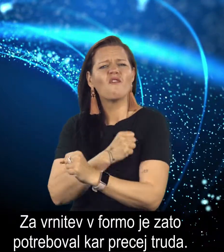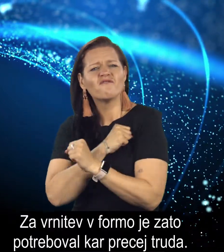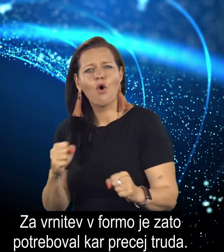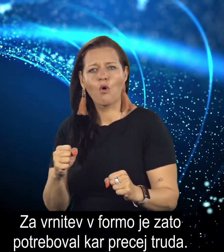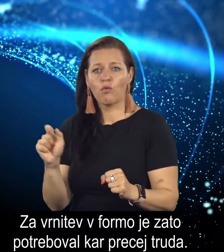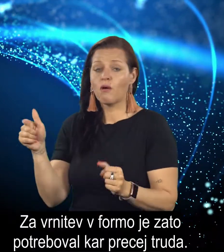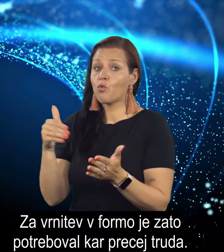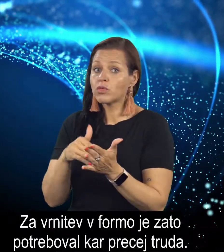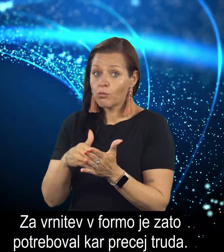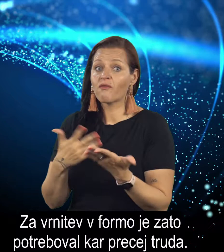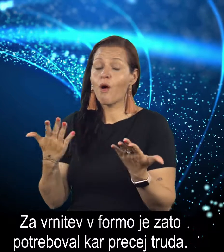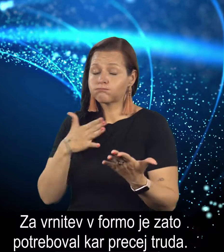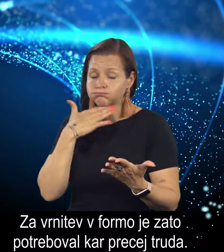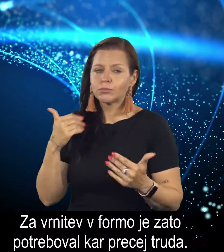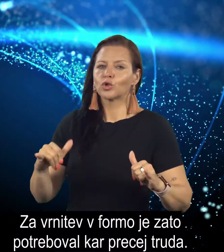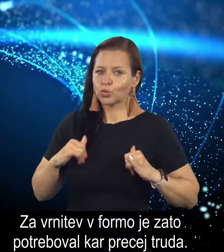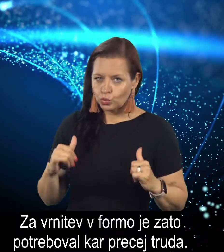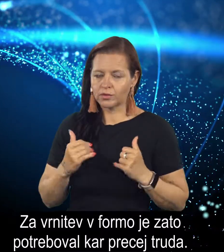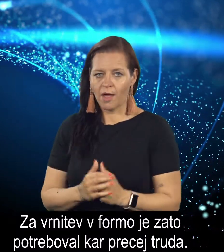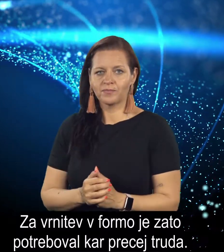zato potreboval kar precej truda.